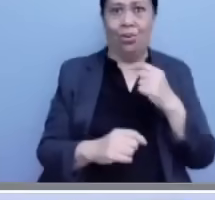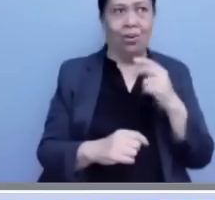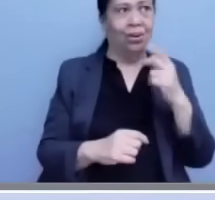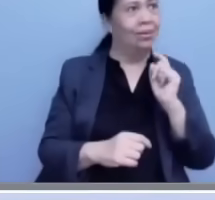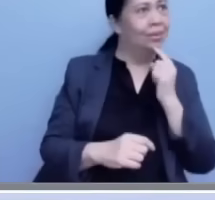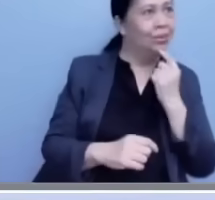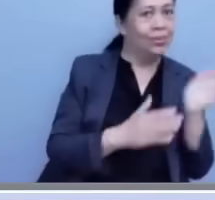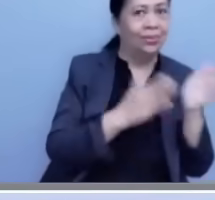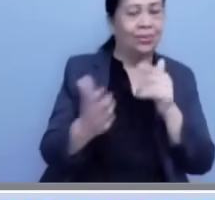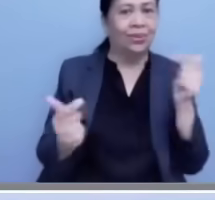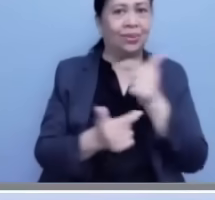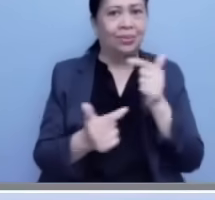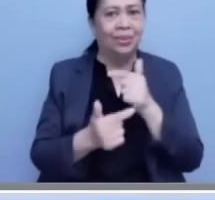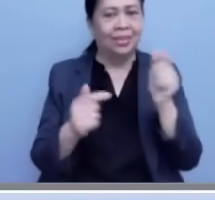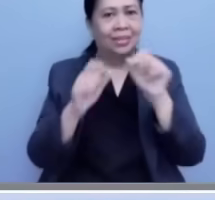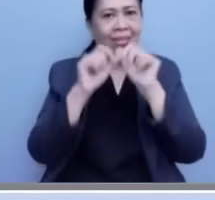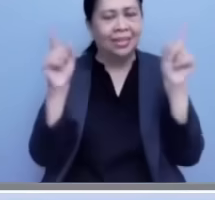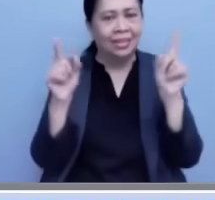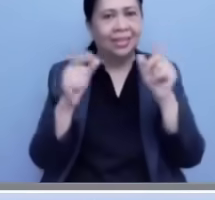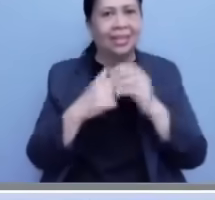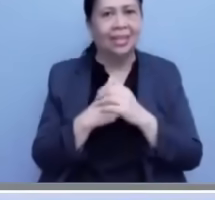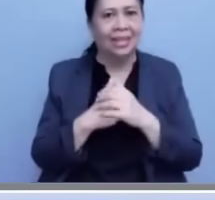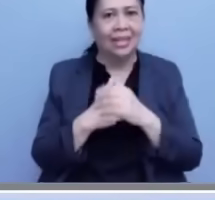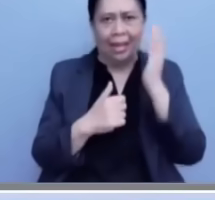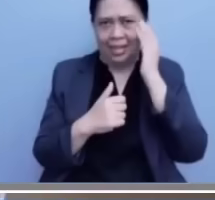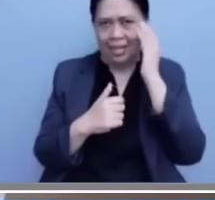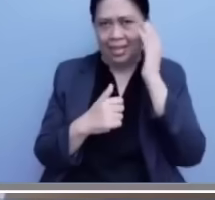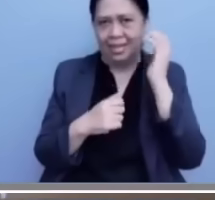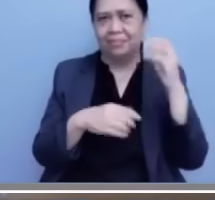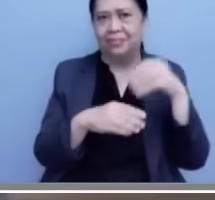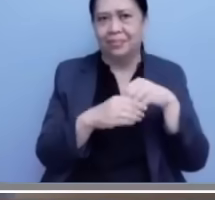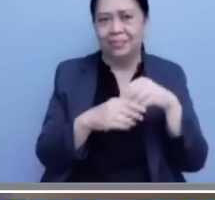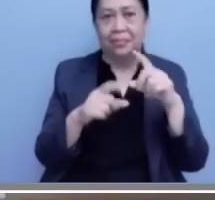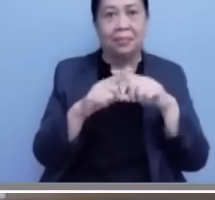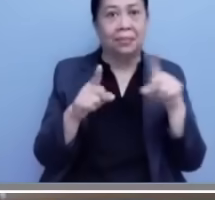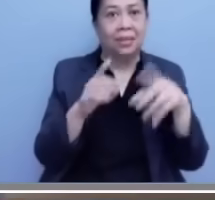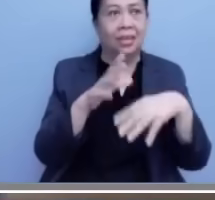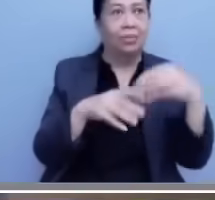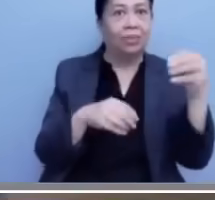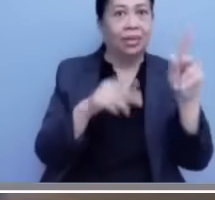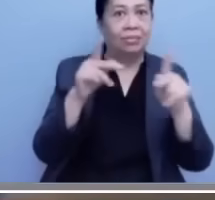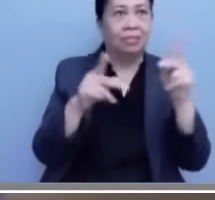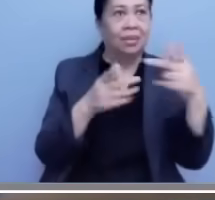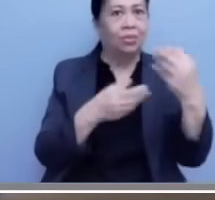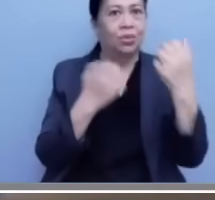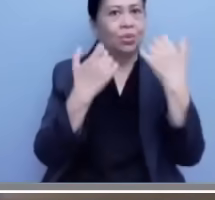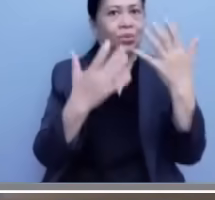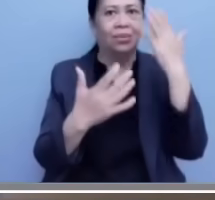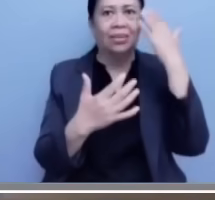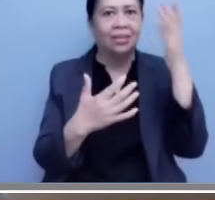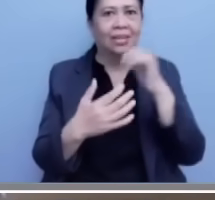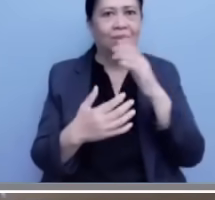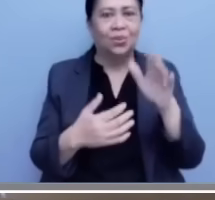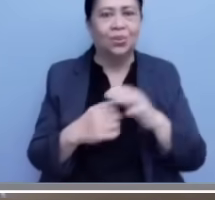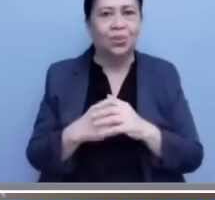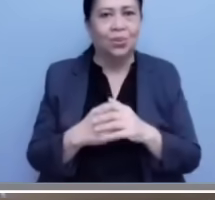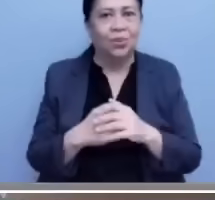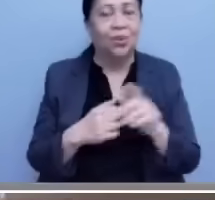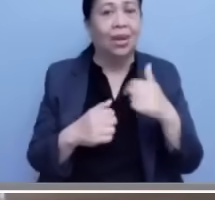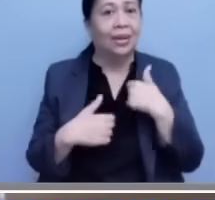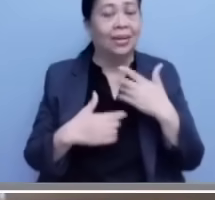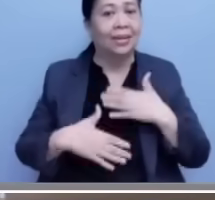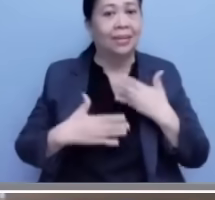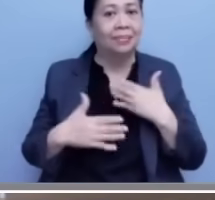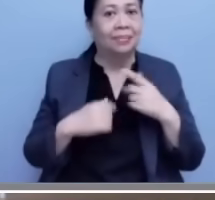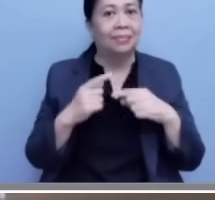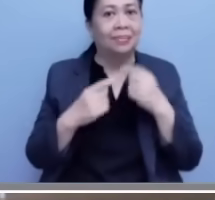yun yung nagtataka ako na parang, well, alam ng mga nasa loob, pero yung mga outsider, yung mga audience, hindi nila masyadong alam yan. Natutuwa nga ako na